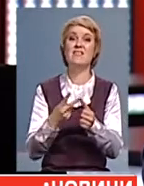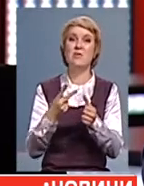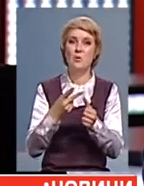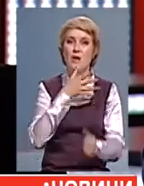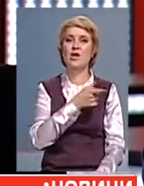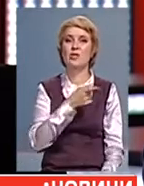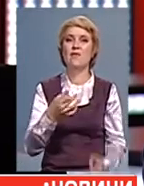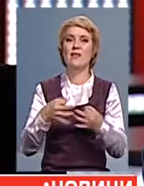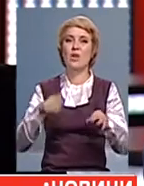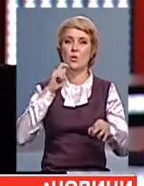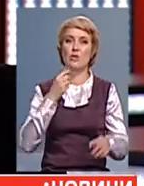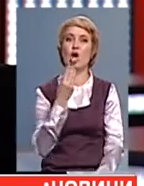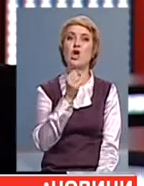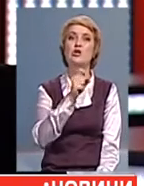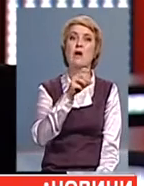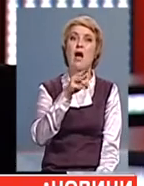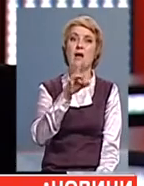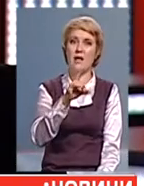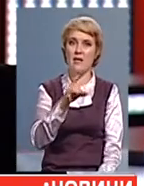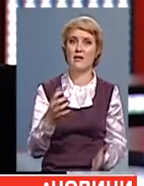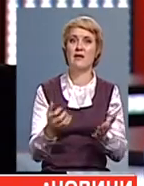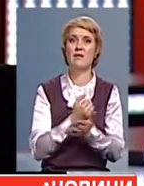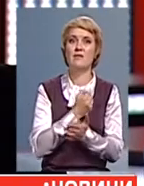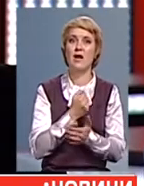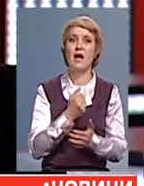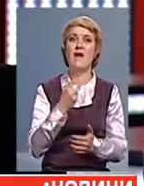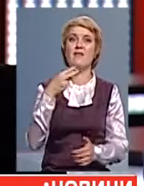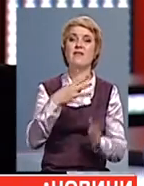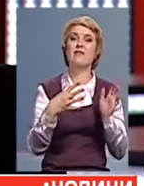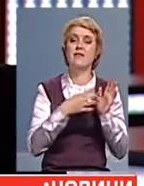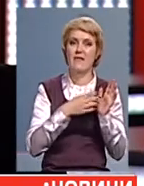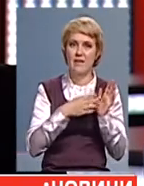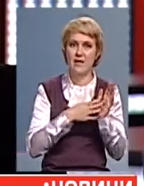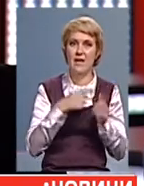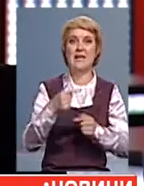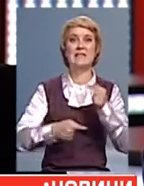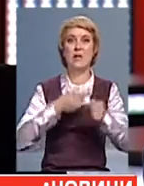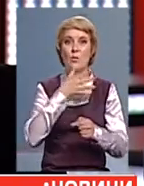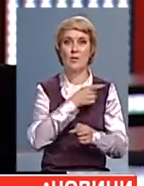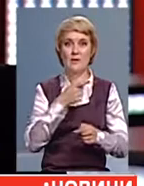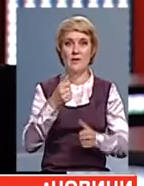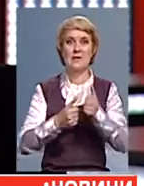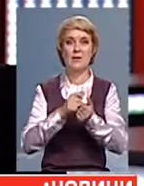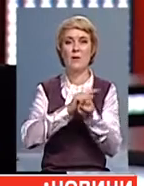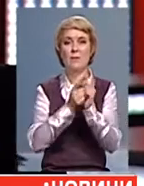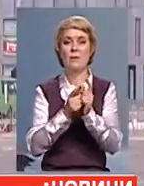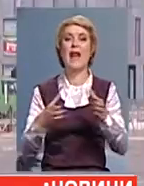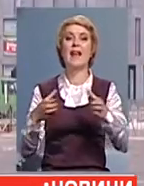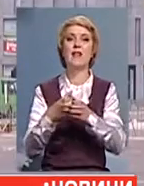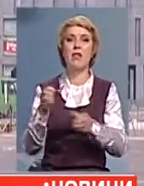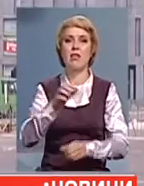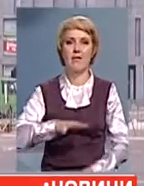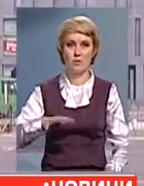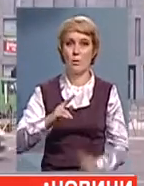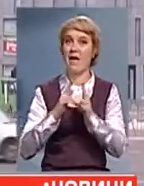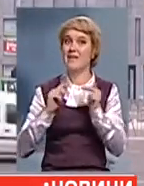донецький Шахтар став переможцем останнього розіграшу кубку УЄФА 2009 з наступного сезону змагання перейменували у Лігу Європи у